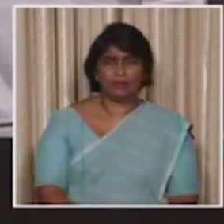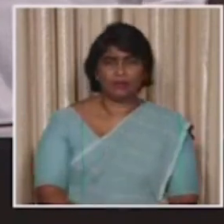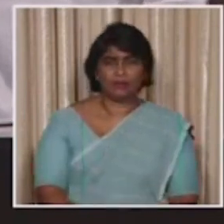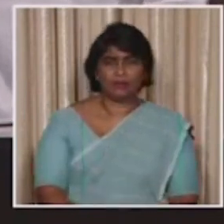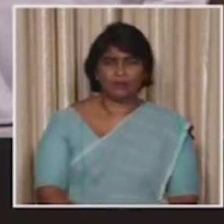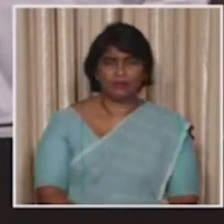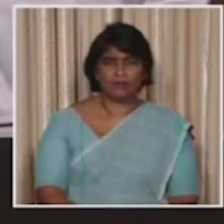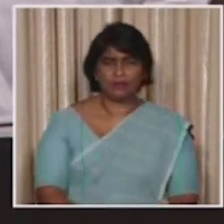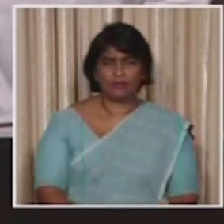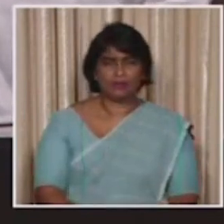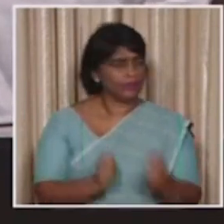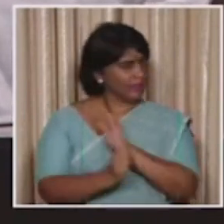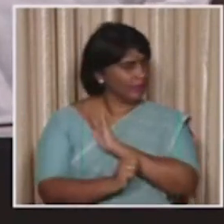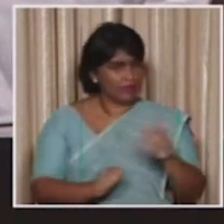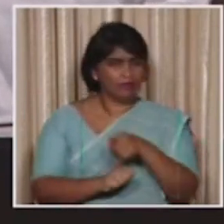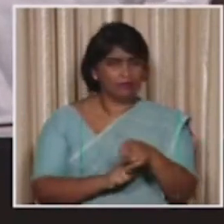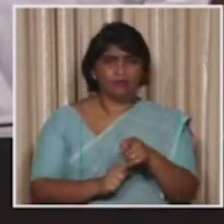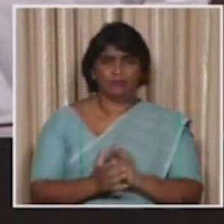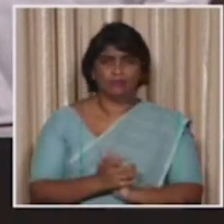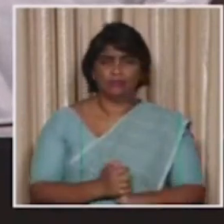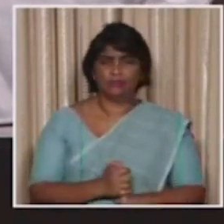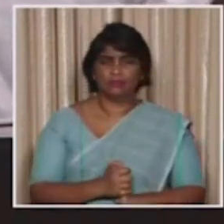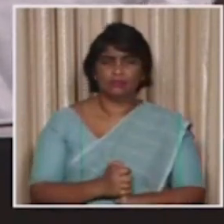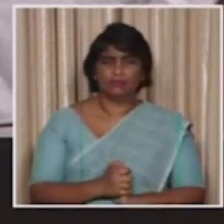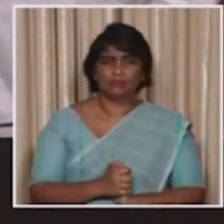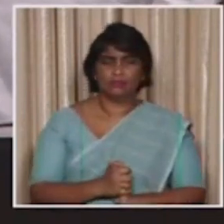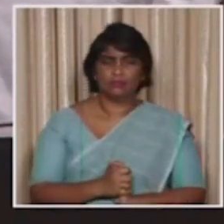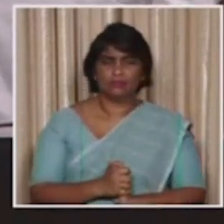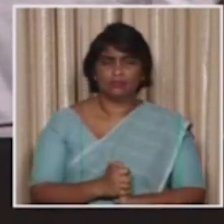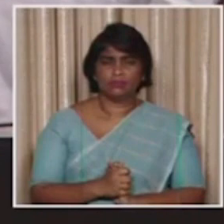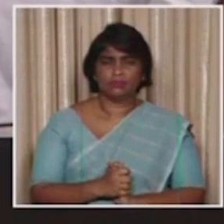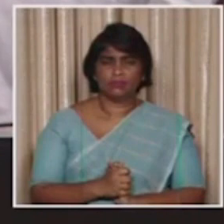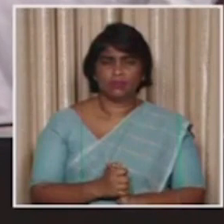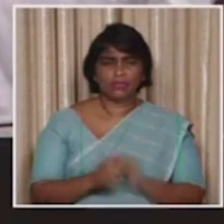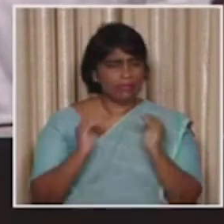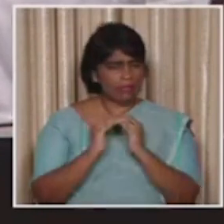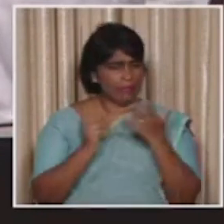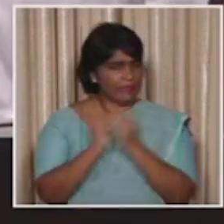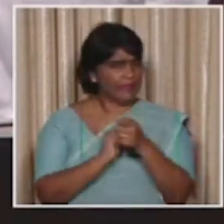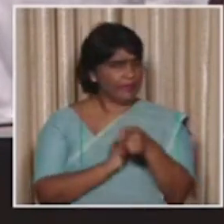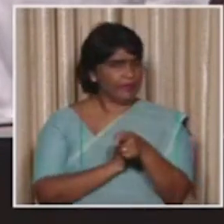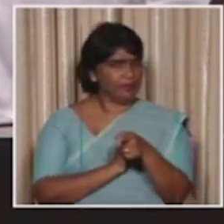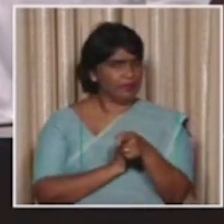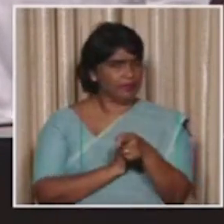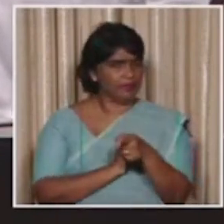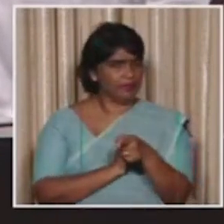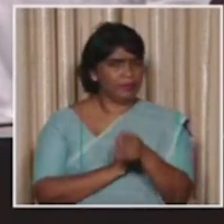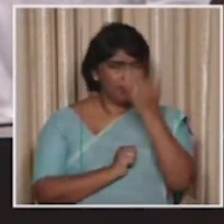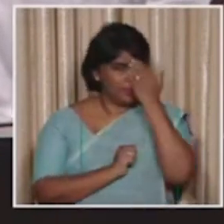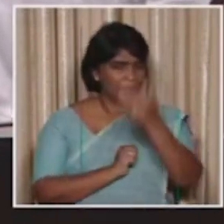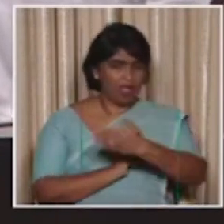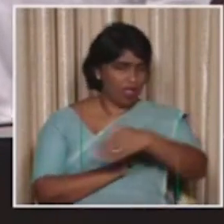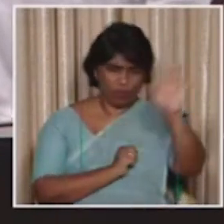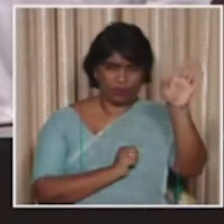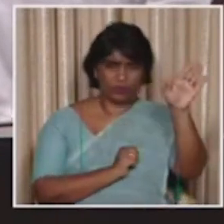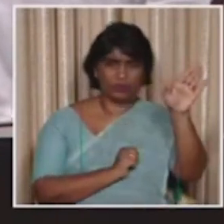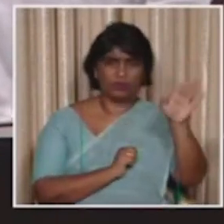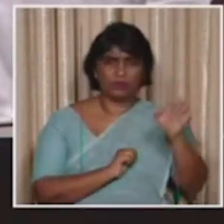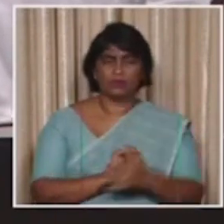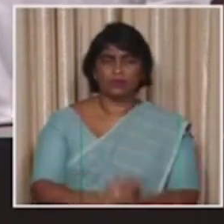ඉතාම කැතයි එකක්වත් කරන්න හම්බෙන්නේ නැහැ ඔබතුමාලා නොකල යුතු දෙයක් ඔය කළේ කරුණාකරලා ඔතනින් ඉවත් වෙලා